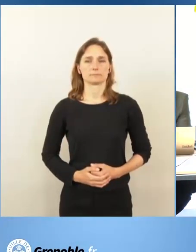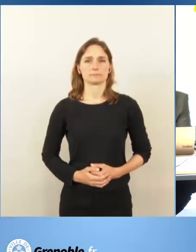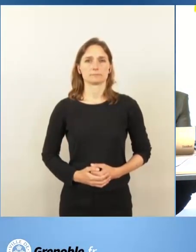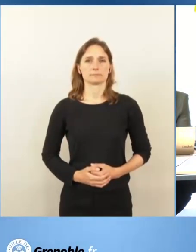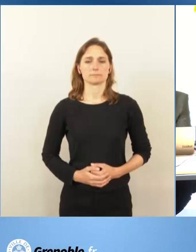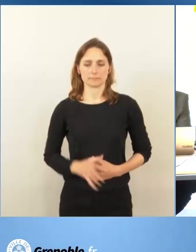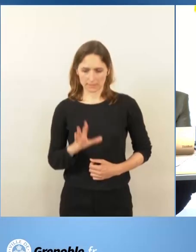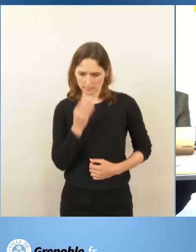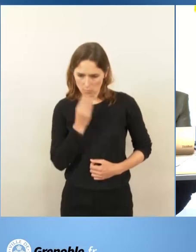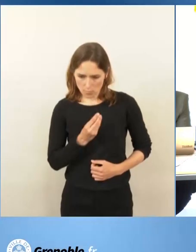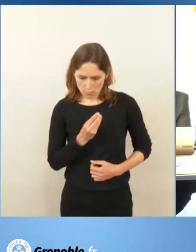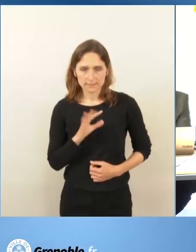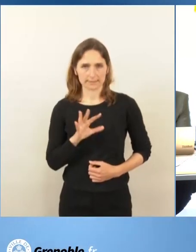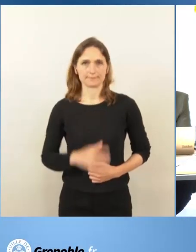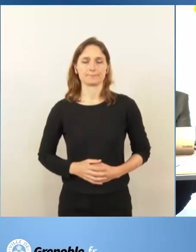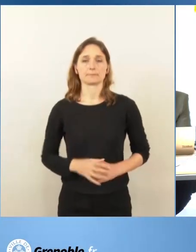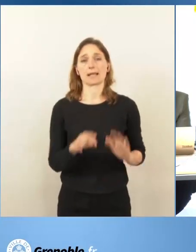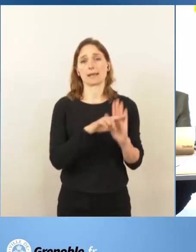ouais absolument